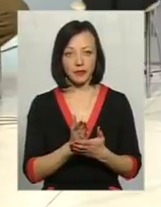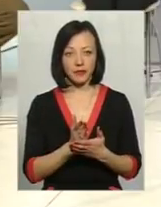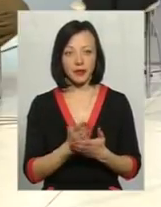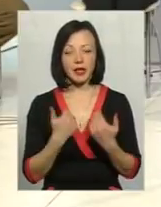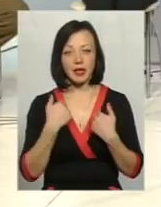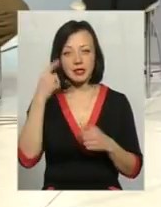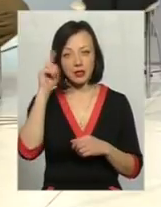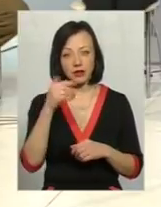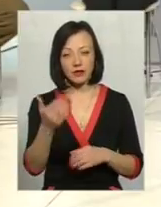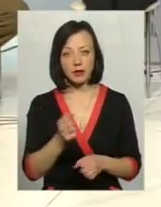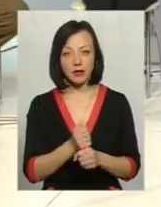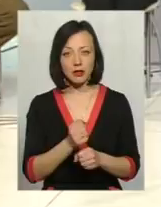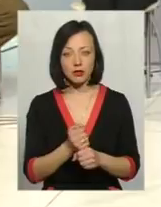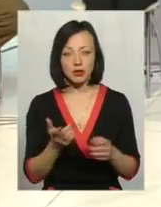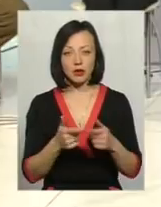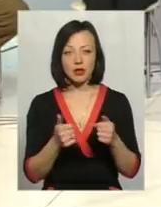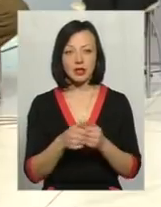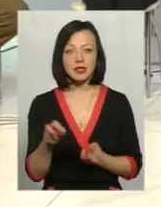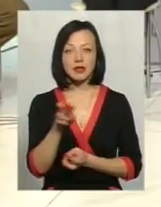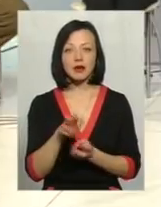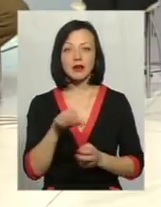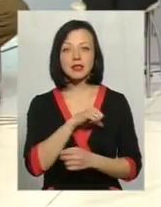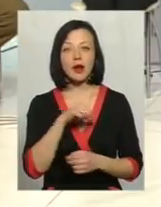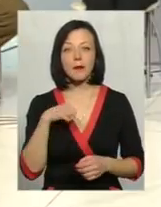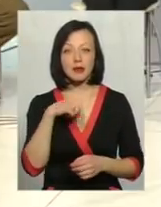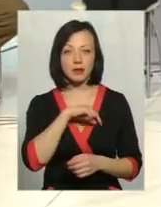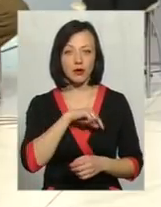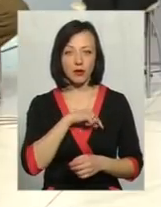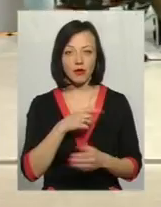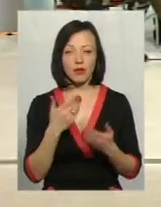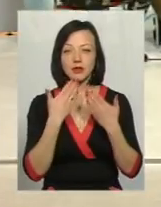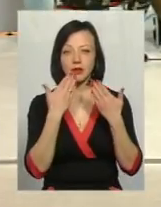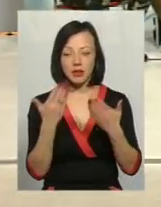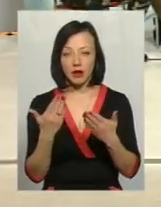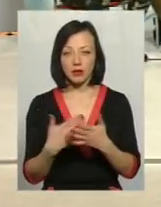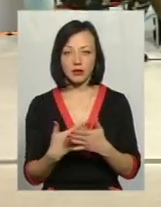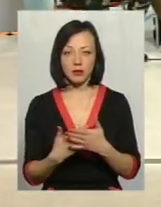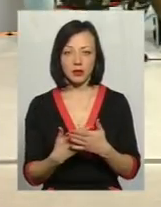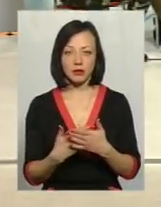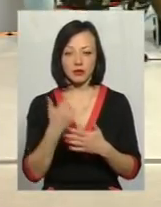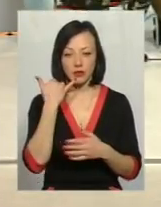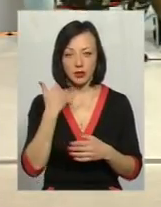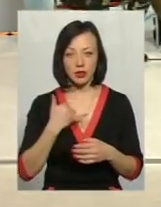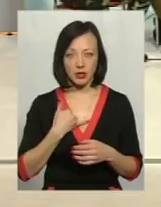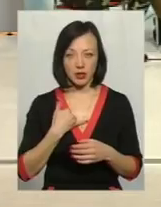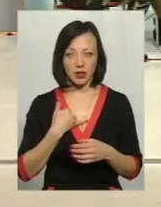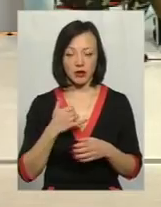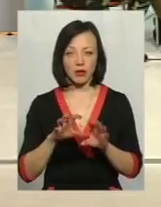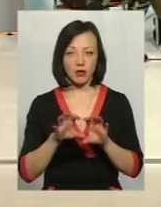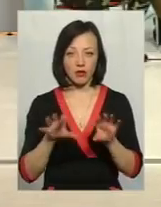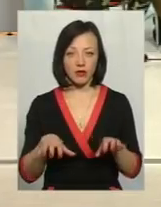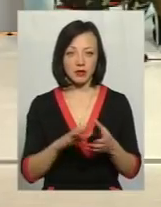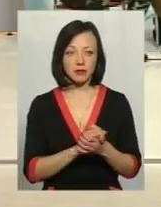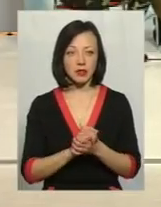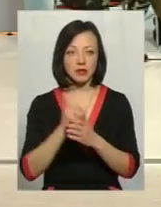я знаю, що ви працюєте з якоїсь сторони. Шукаємо самі психологів, шукаємо самі. Як обращаються, до нас дзвонили, до мене так, як до голови